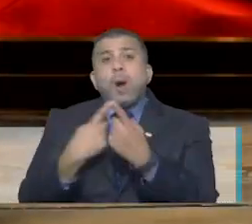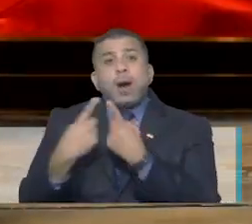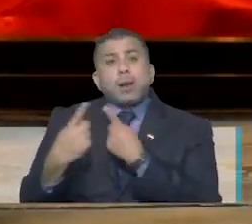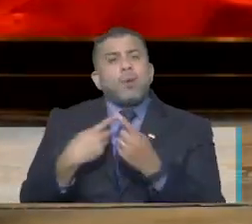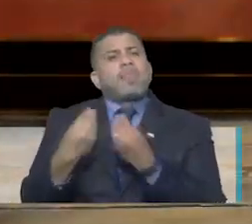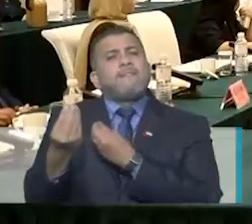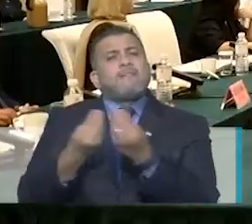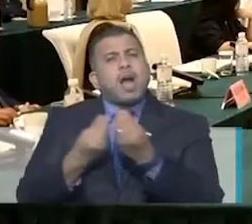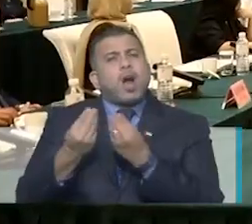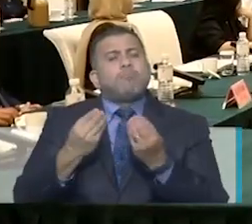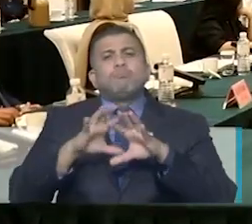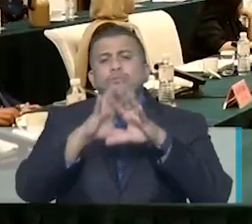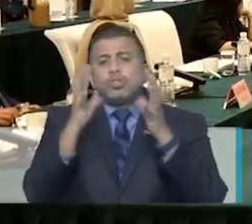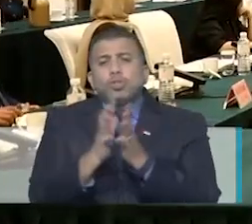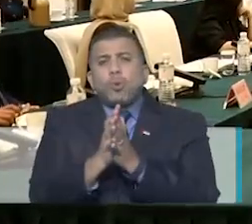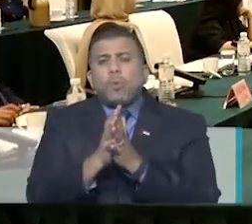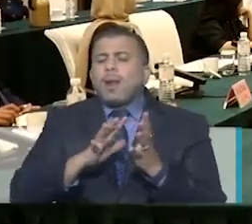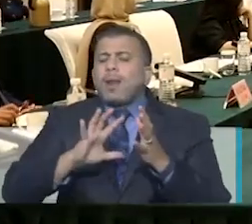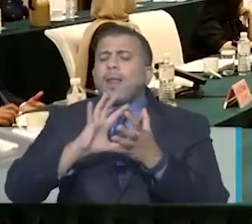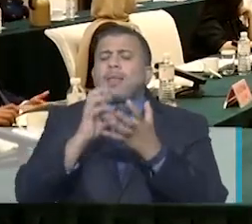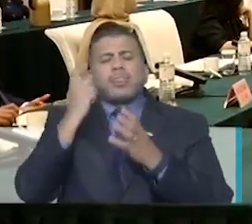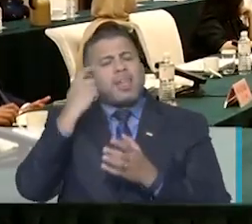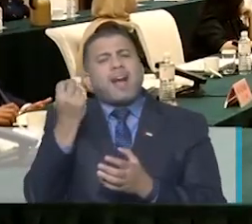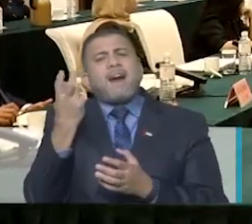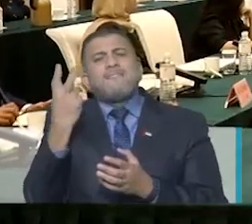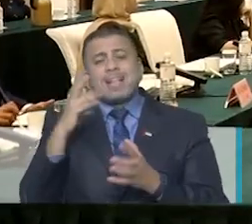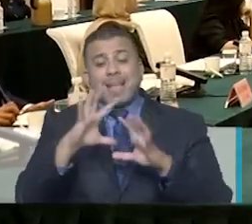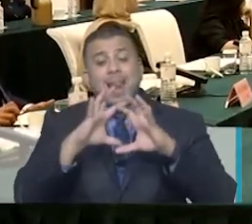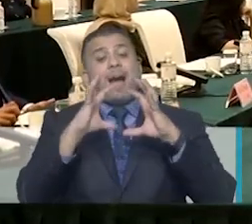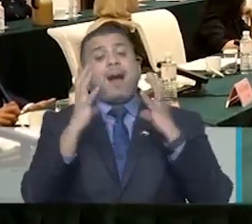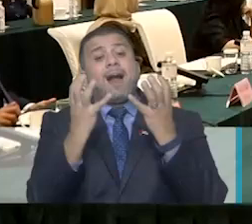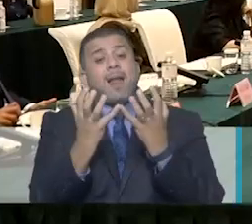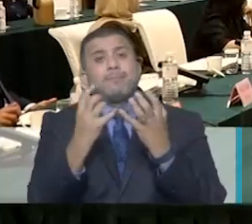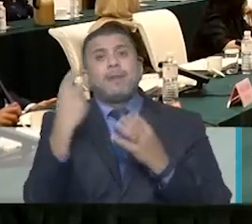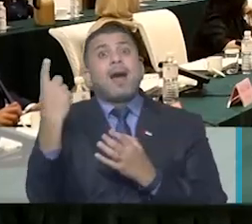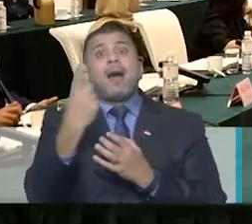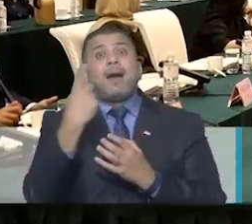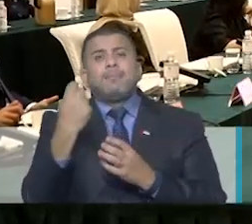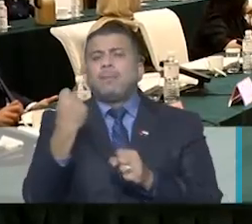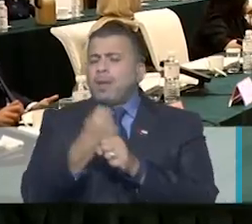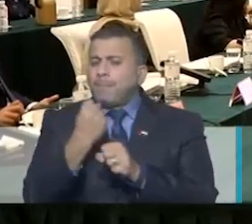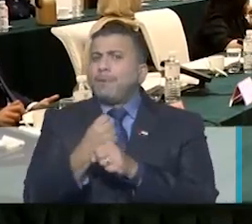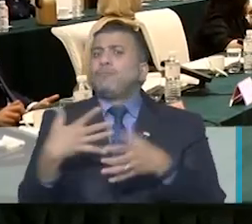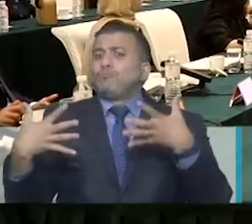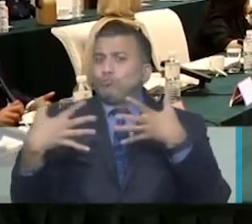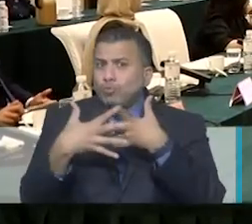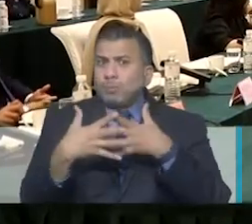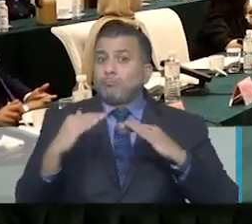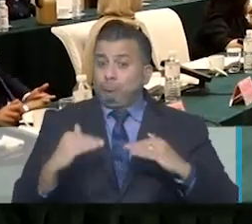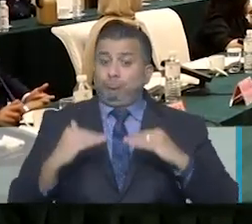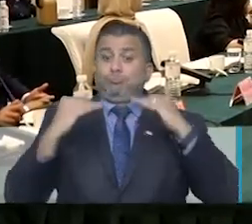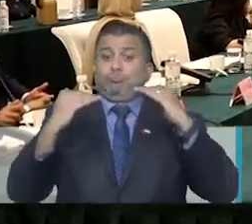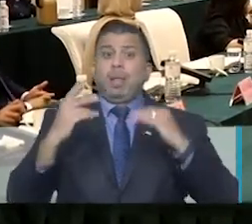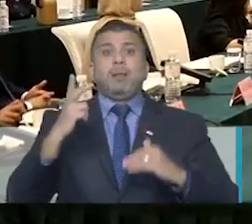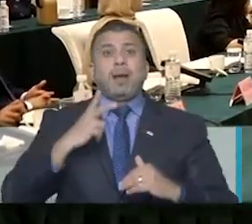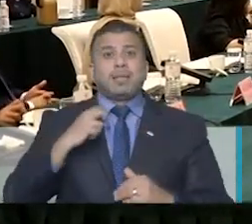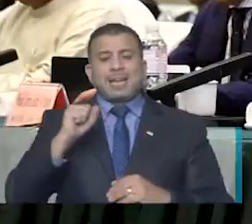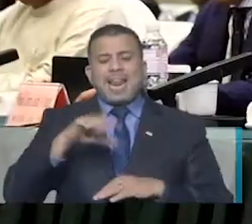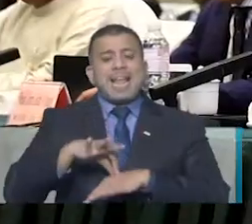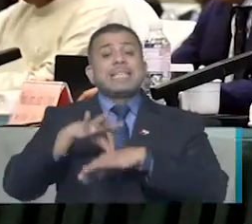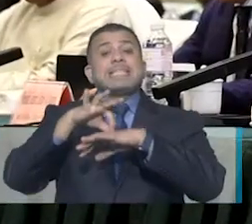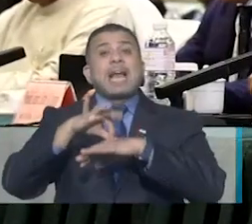الحوار والتفاهم مع جميع دول وثقافات العالم ودور التعاون والعمل المشترك في الارتقاء بالحضاره